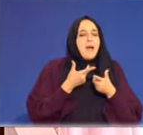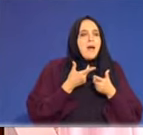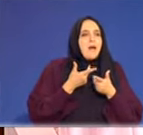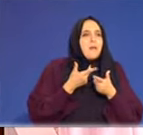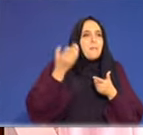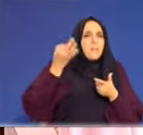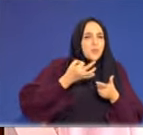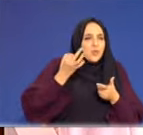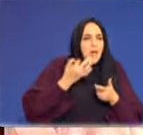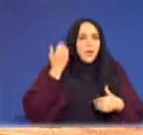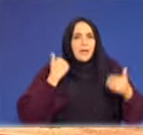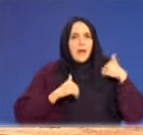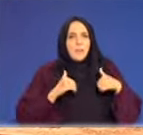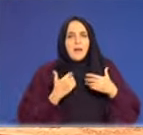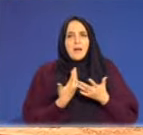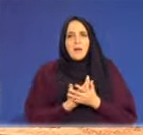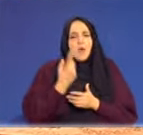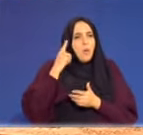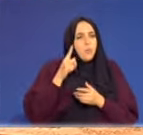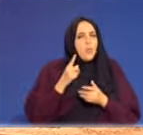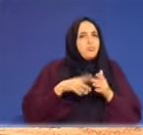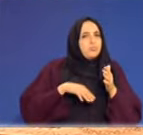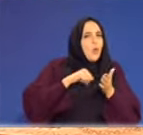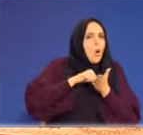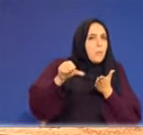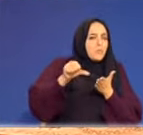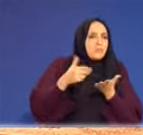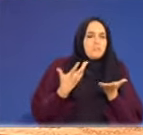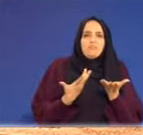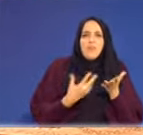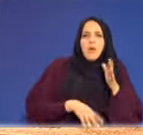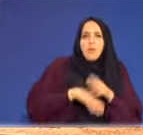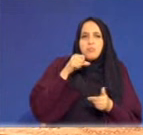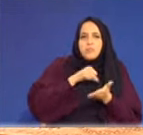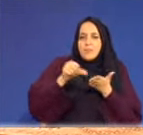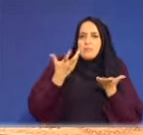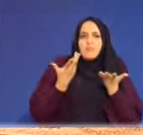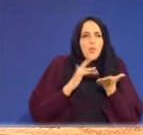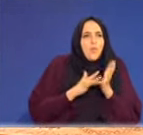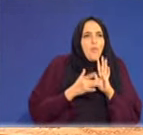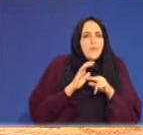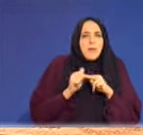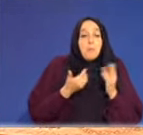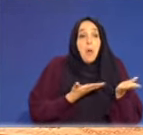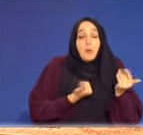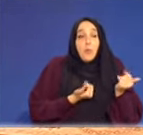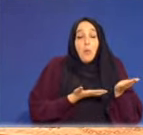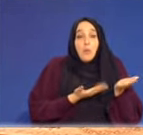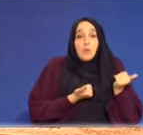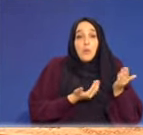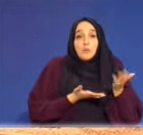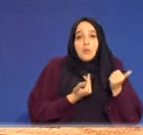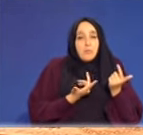الاضرار من اجل جبر هذه الاضرار، والخبرات الطبيه دارت يعني كل شيء، ولكن لماذا؟ وهذا